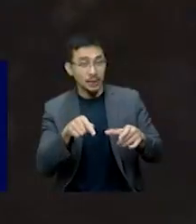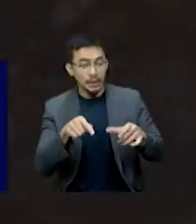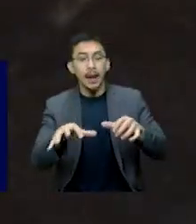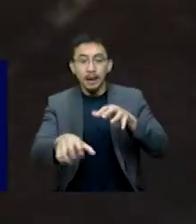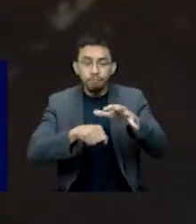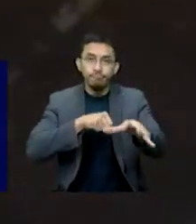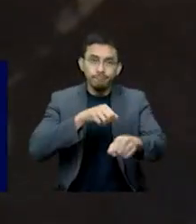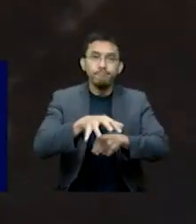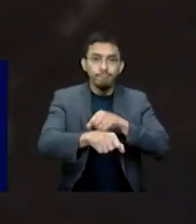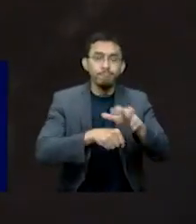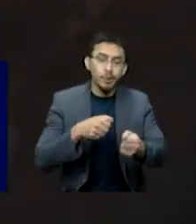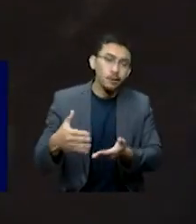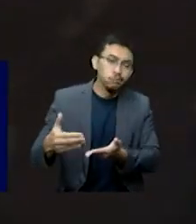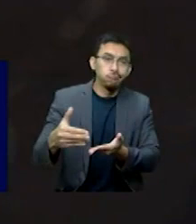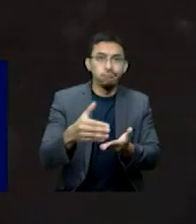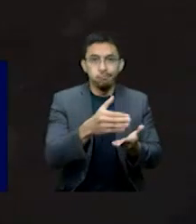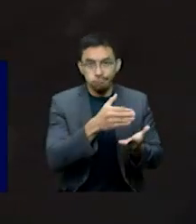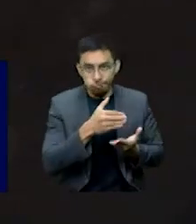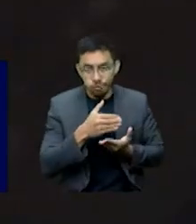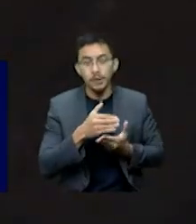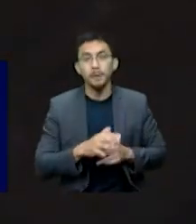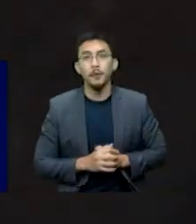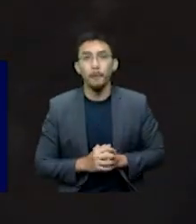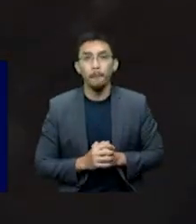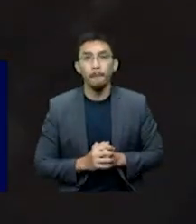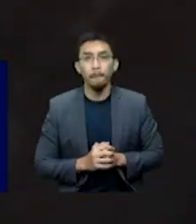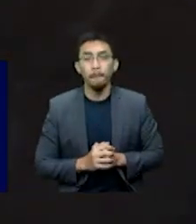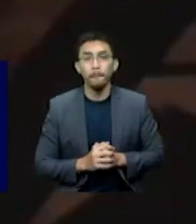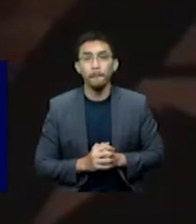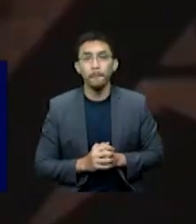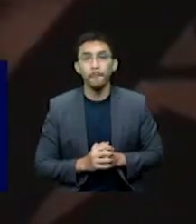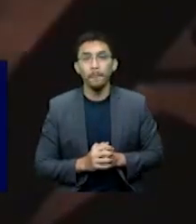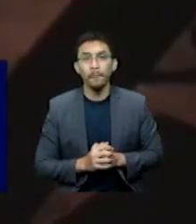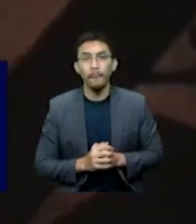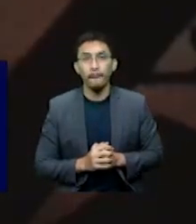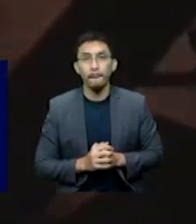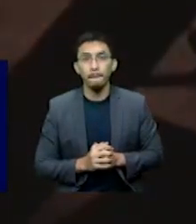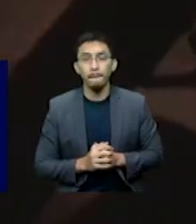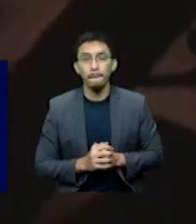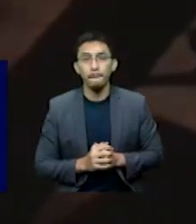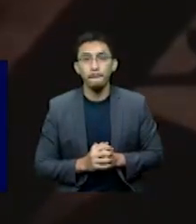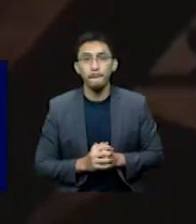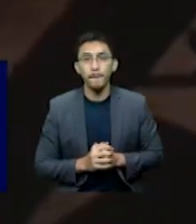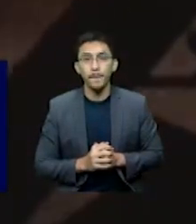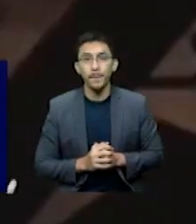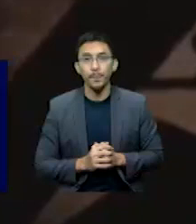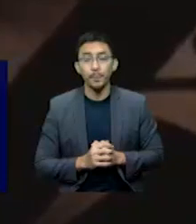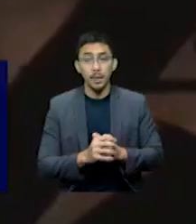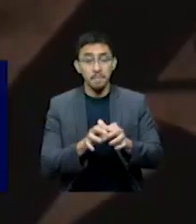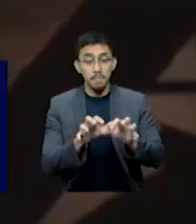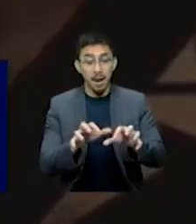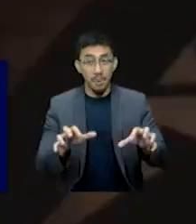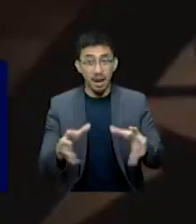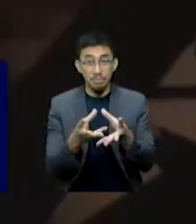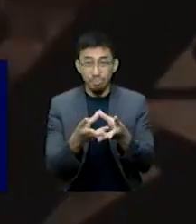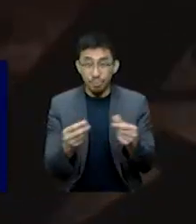Dan belum diketahui secara pasti ada tidaknya benda-benda bersejarah yang turut terbakar dalam peristiwa